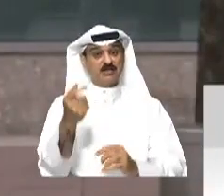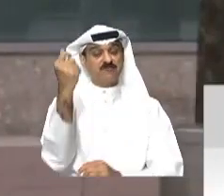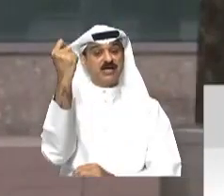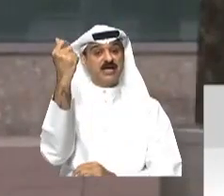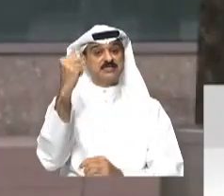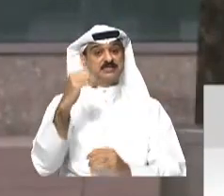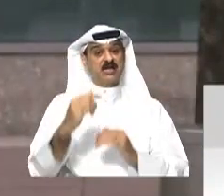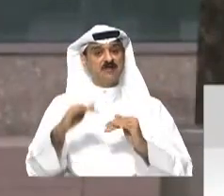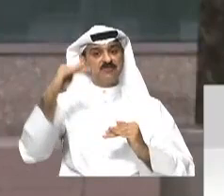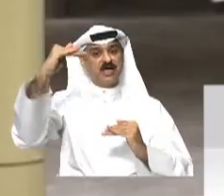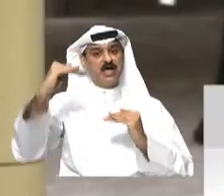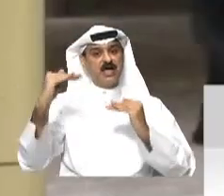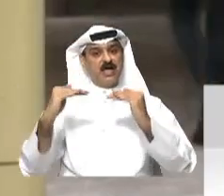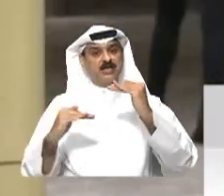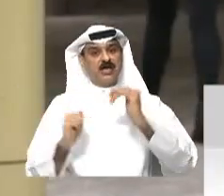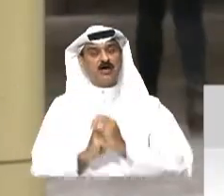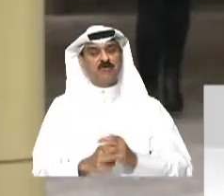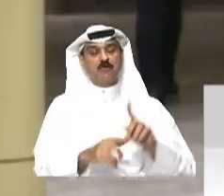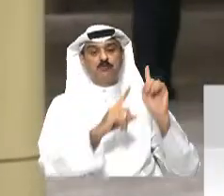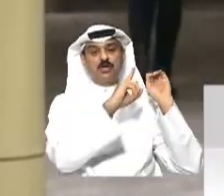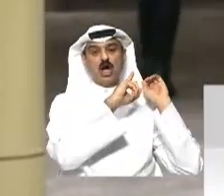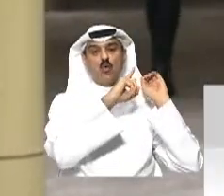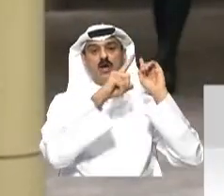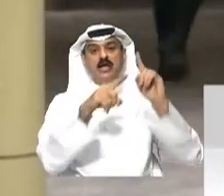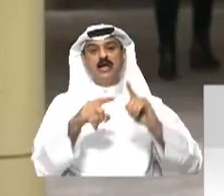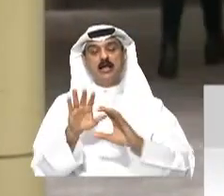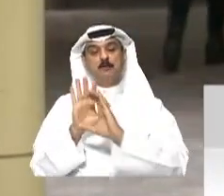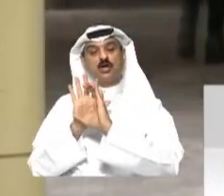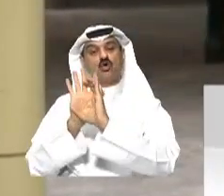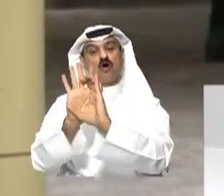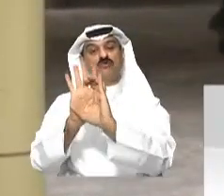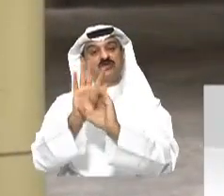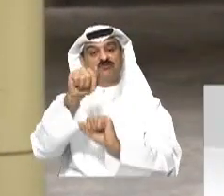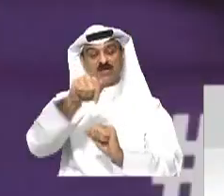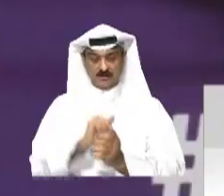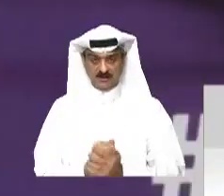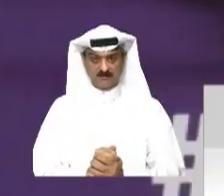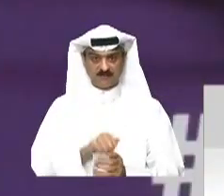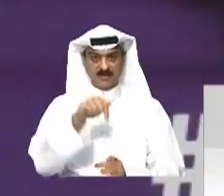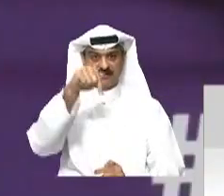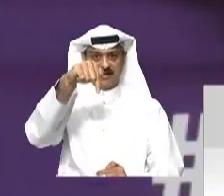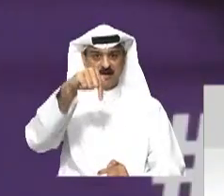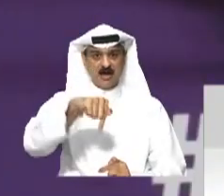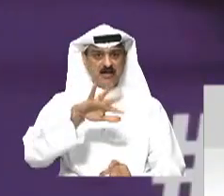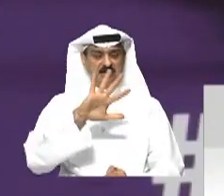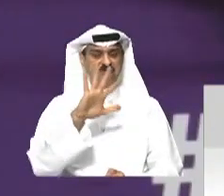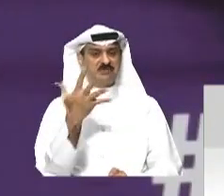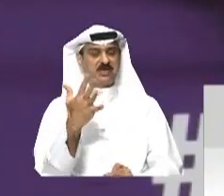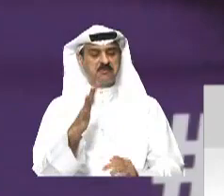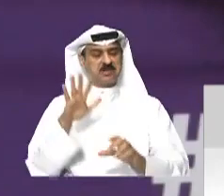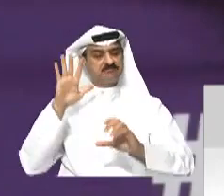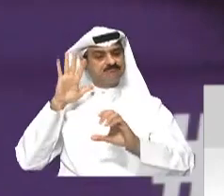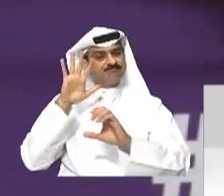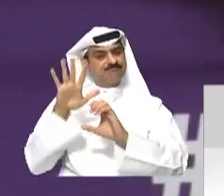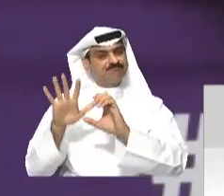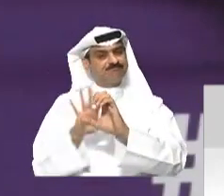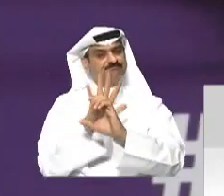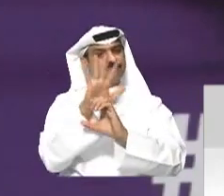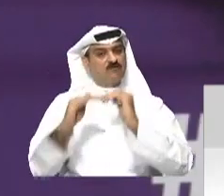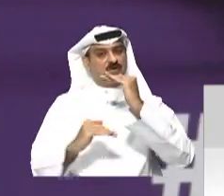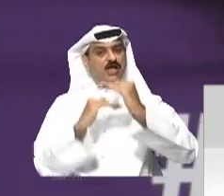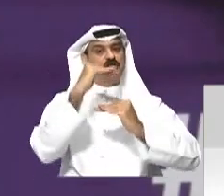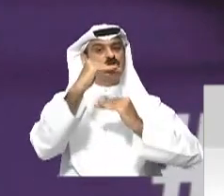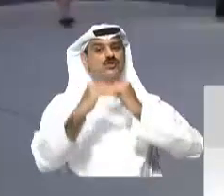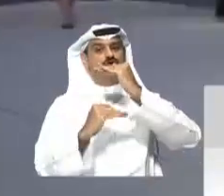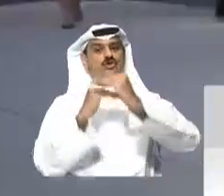في اسعارها منذ بدء تفشي جائحه الامر الذي يلقي بظلاله على افاق النمو